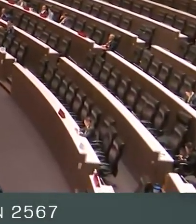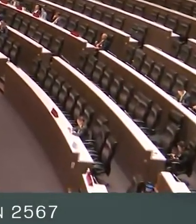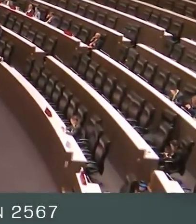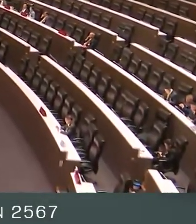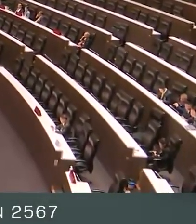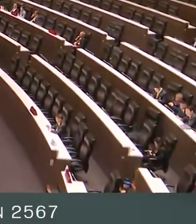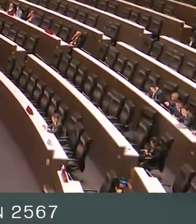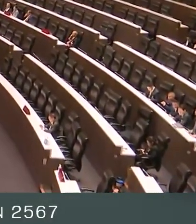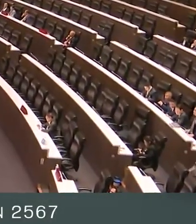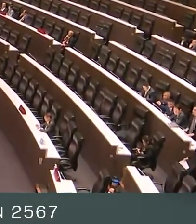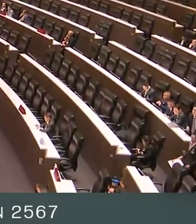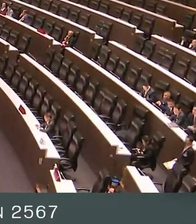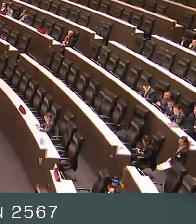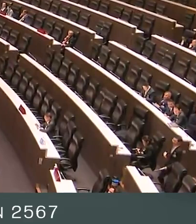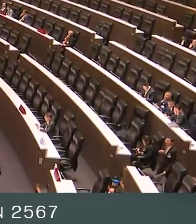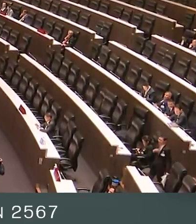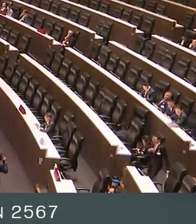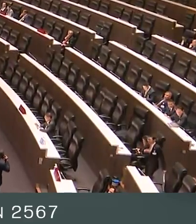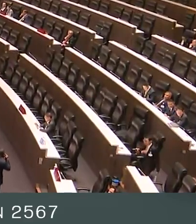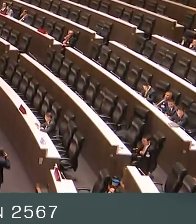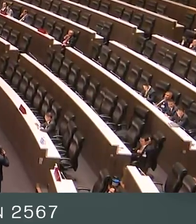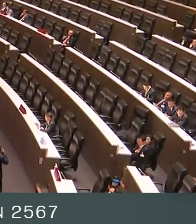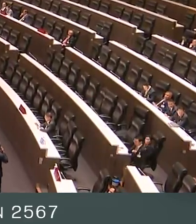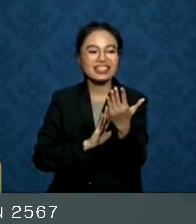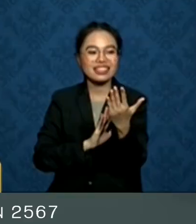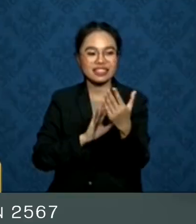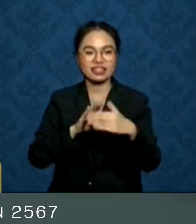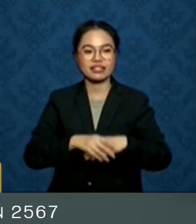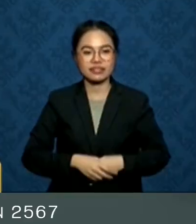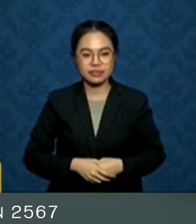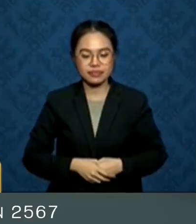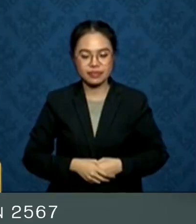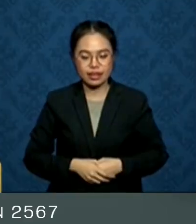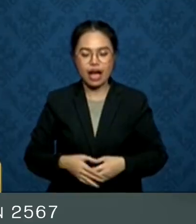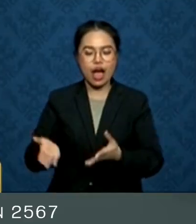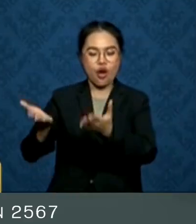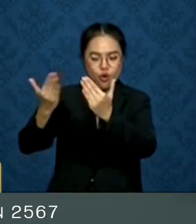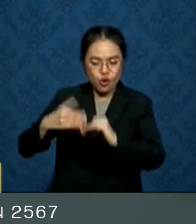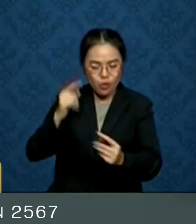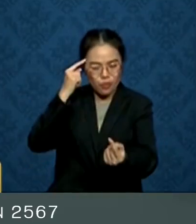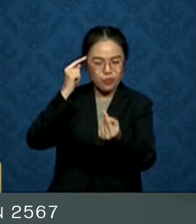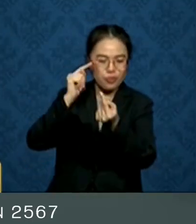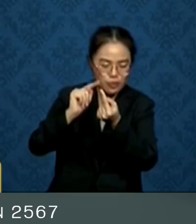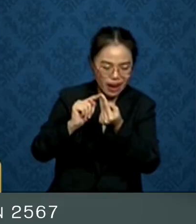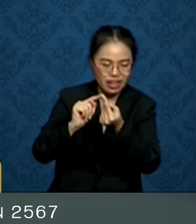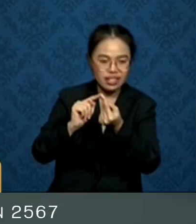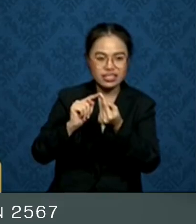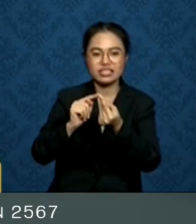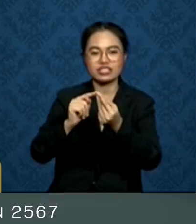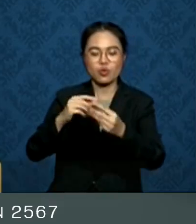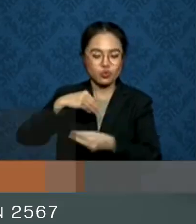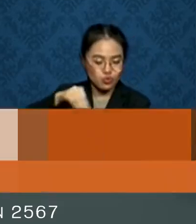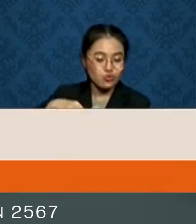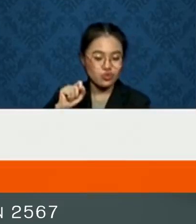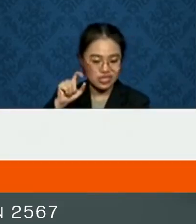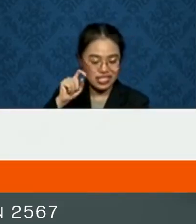6ยุทธศาสตร์ใหญ่ที่รัฐบาลกำหนดไว้ครับจากการปรับลดเป้าหมายการเจริญเติบโตทางเศรษฐกิจที่เกิดขึ้น